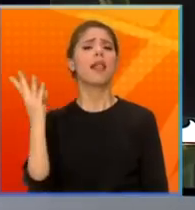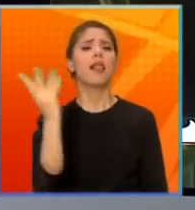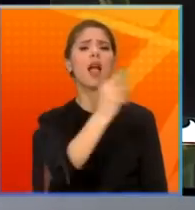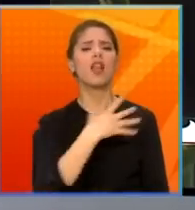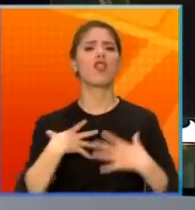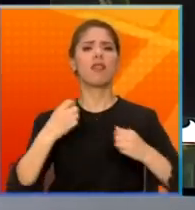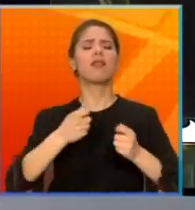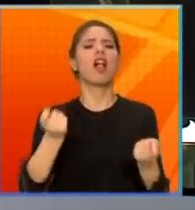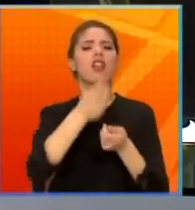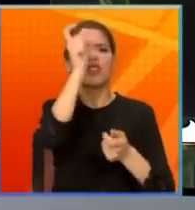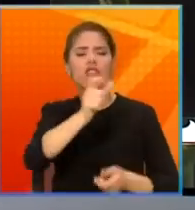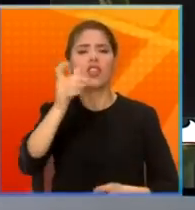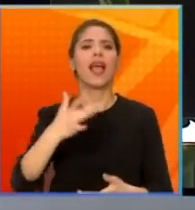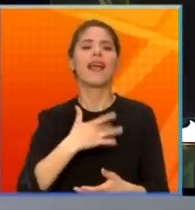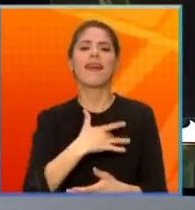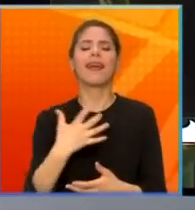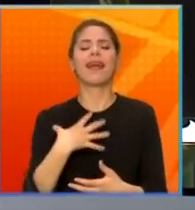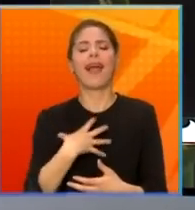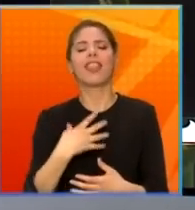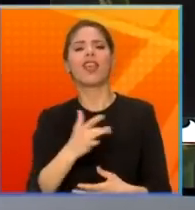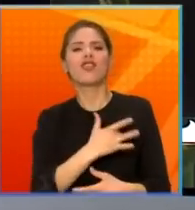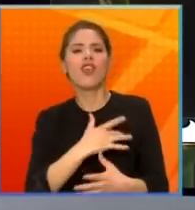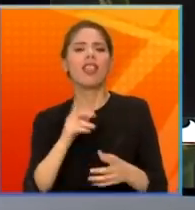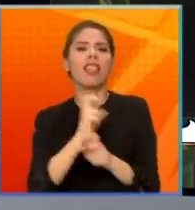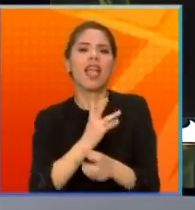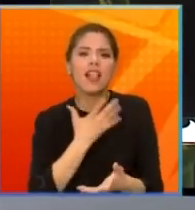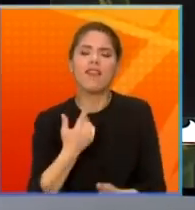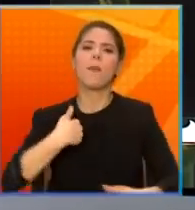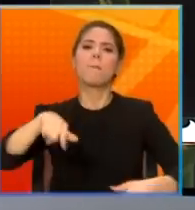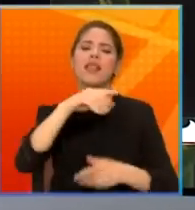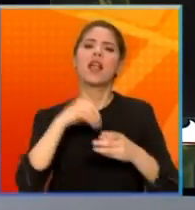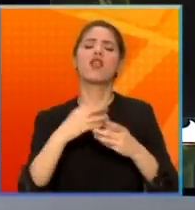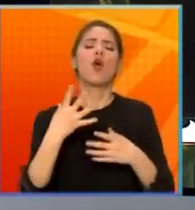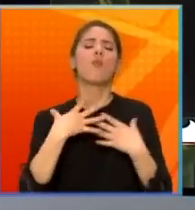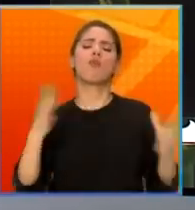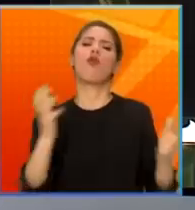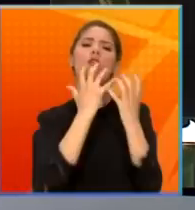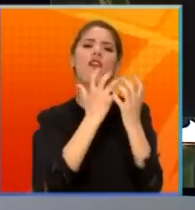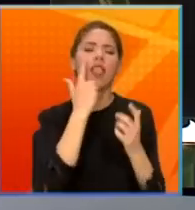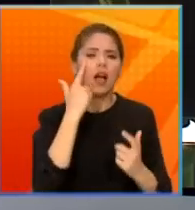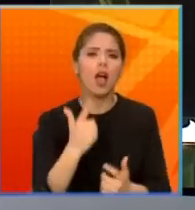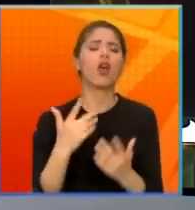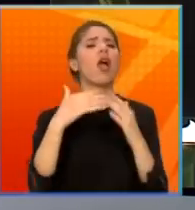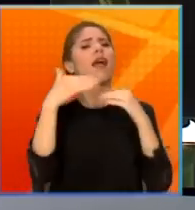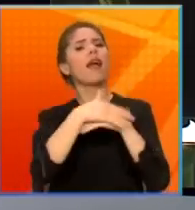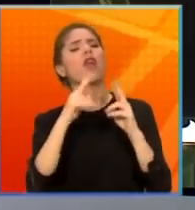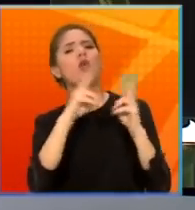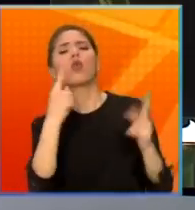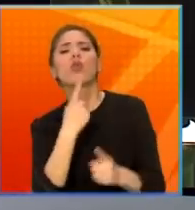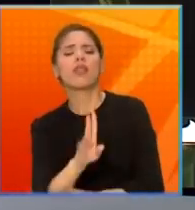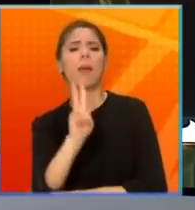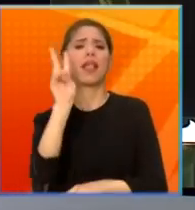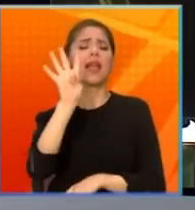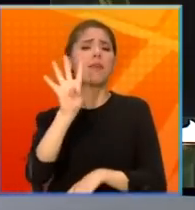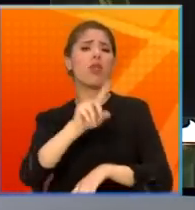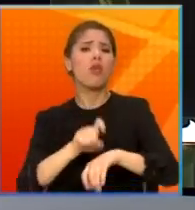Binlerce sağlık personeli kendi canlarını riske atmak uğruna bizler için büyük bir fedakarlıkla gece gündüz demeden 24